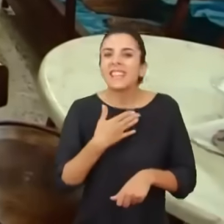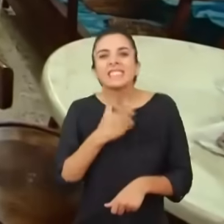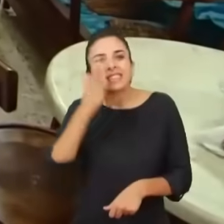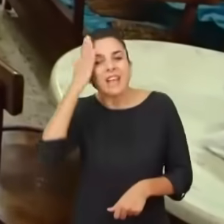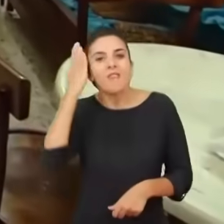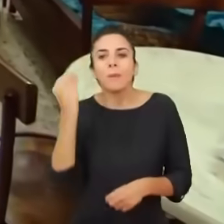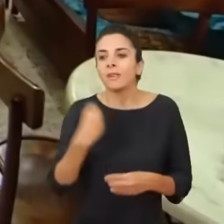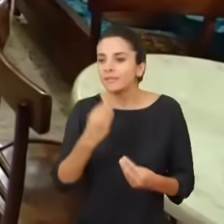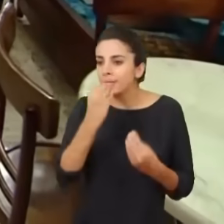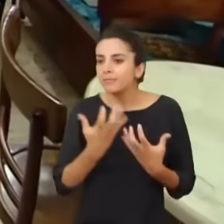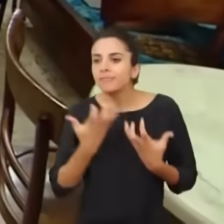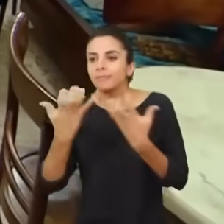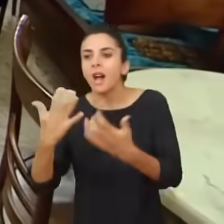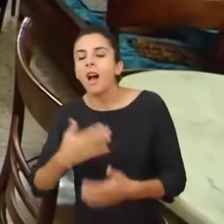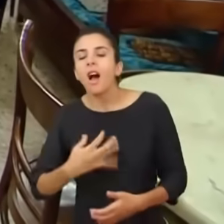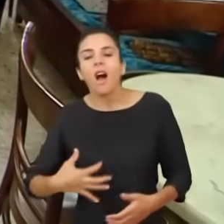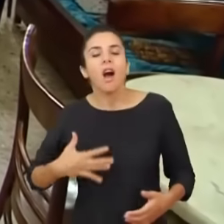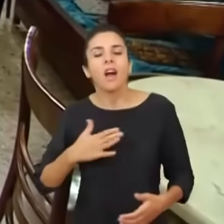değil mi?